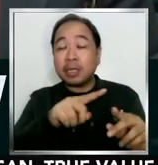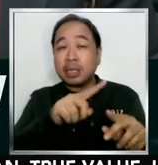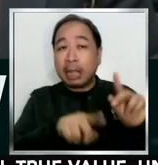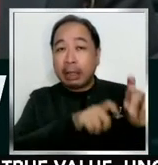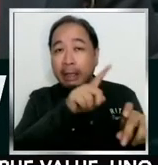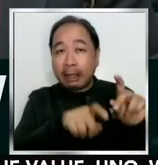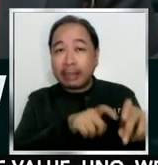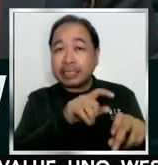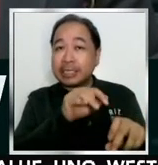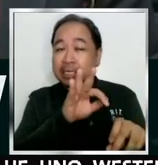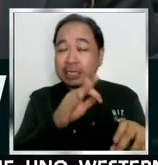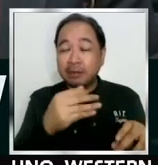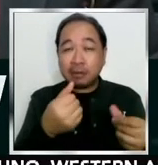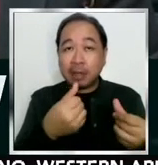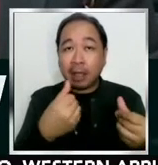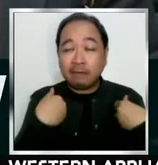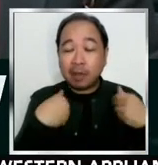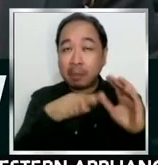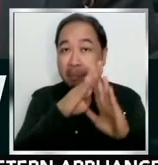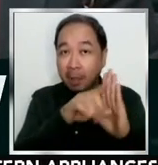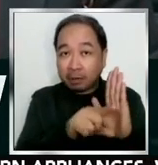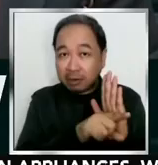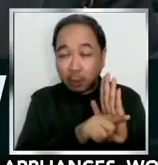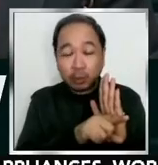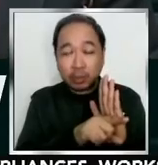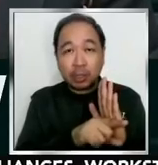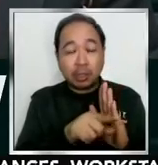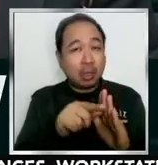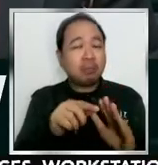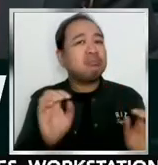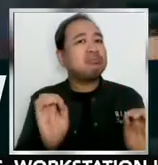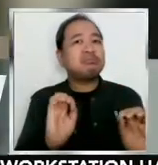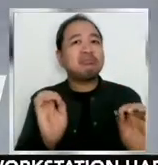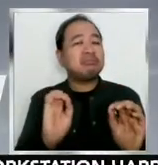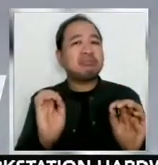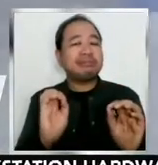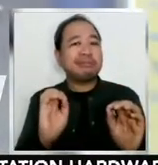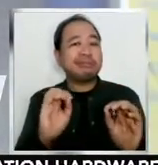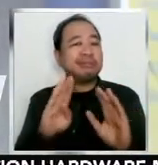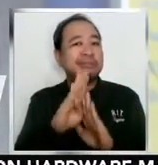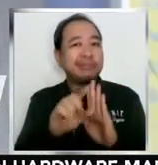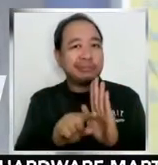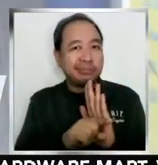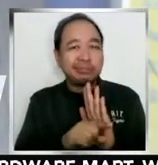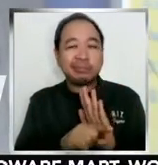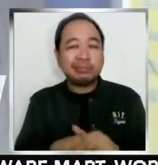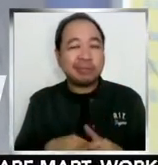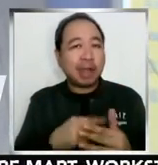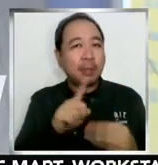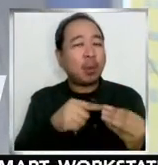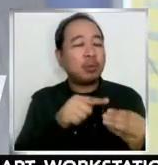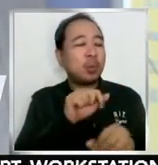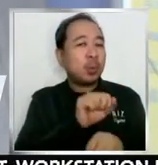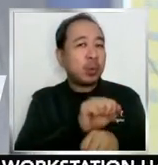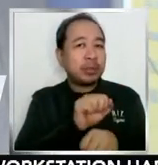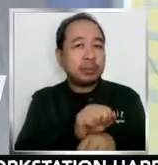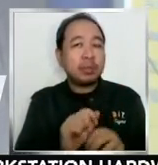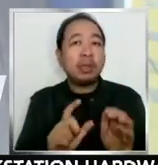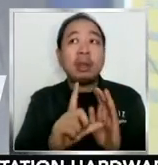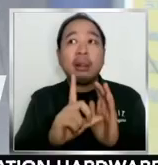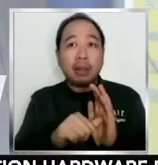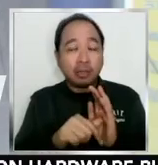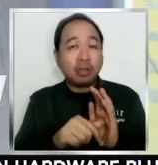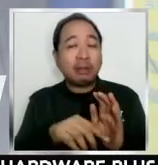silang background sa mga ito, wala daw po silang background sa mga ganito pong trabaho. Kalaunan, lumabas ding ni-recruit ang 2